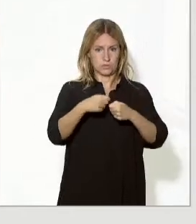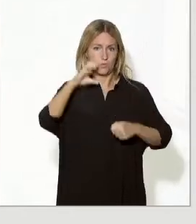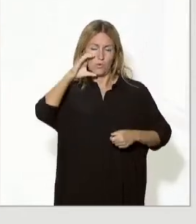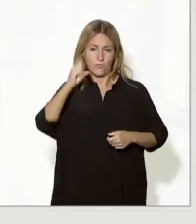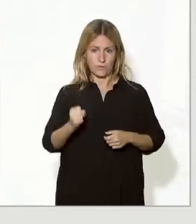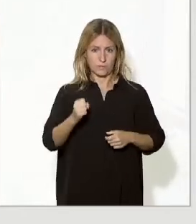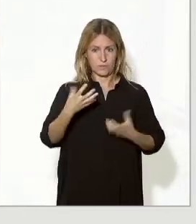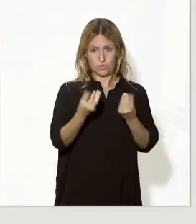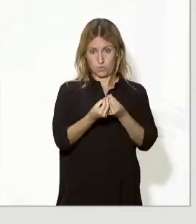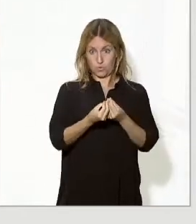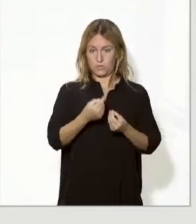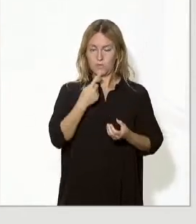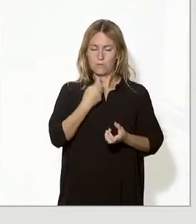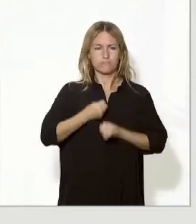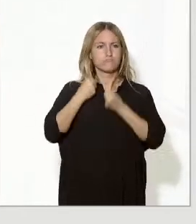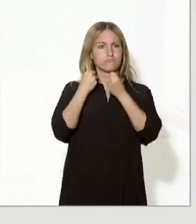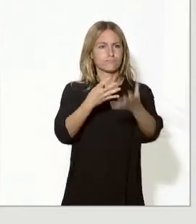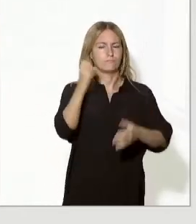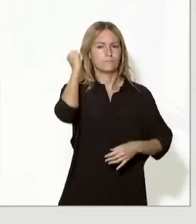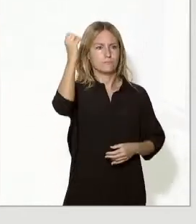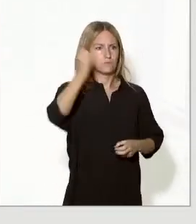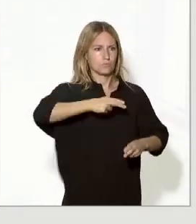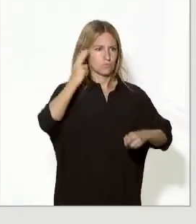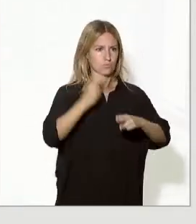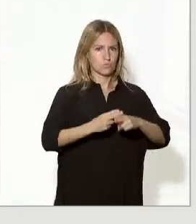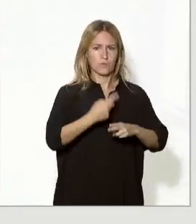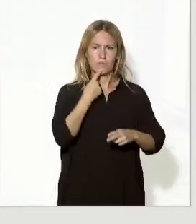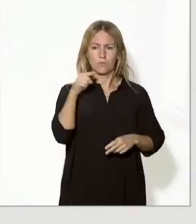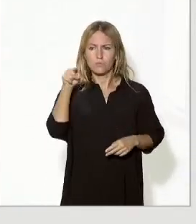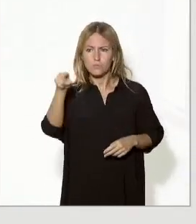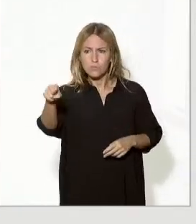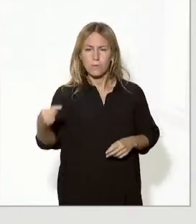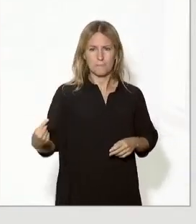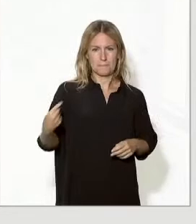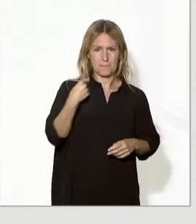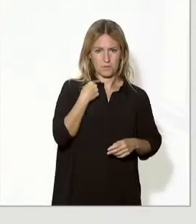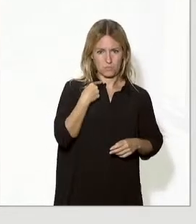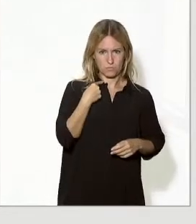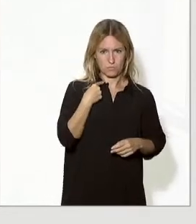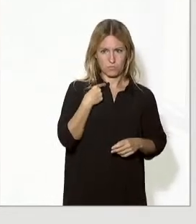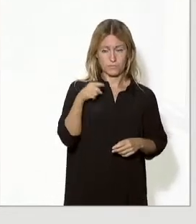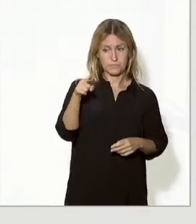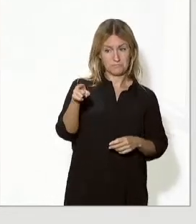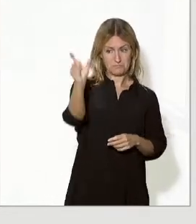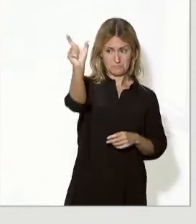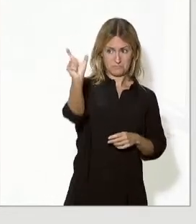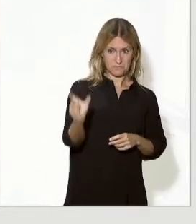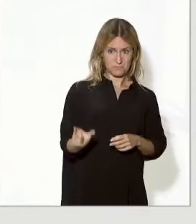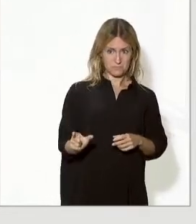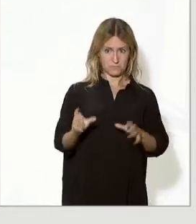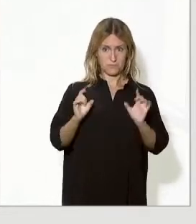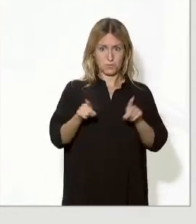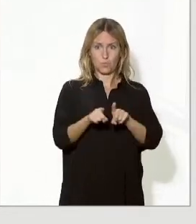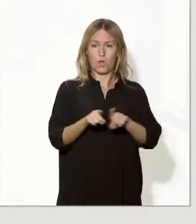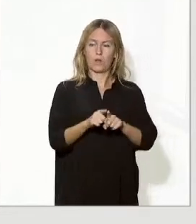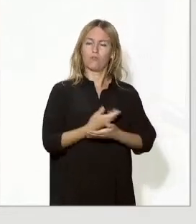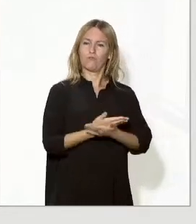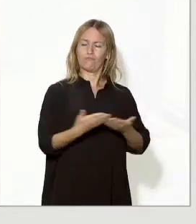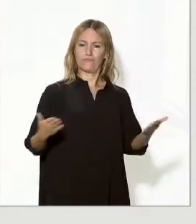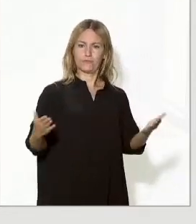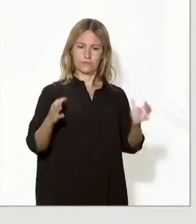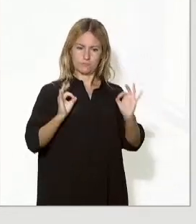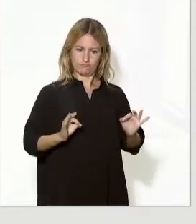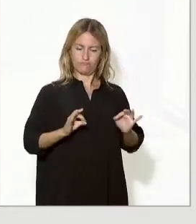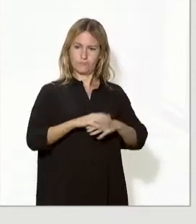discurs contundent avui dient-li que vostè ha perdut, que qüestiona la seva legitimitat democràtica. No sé com veu aquest discurs